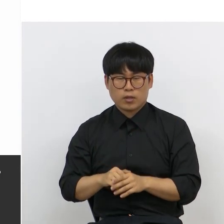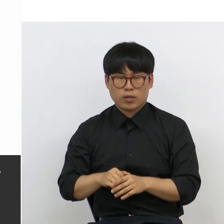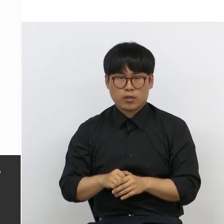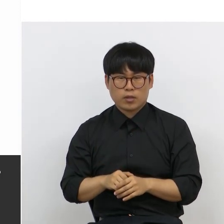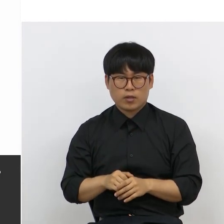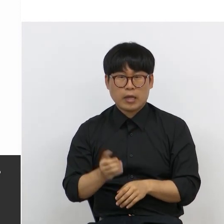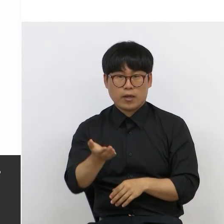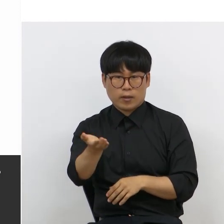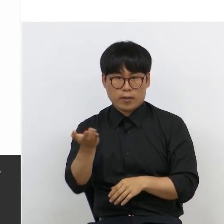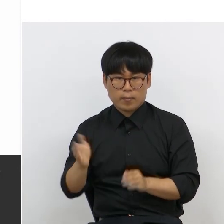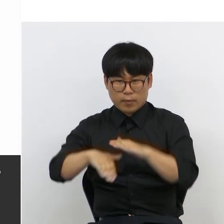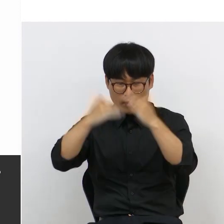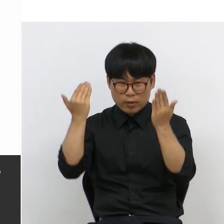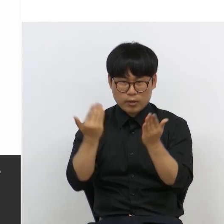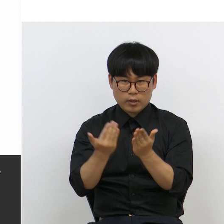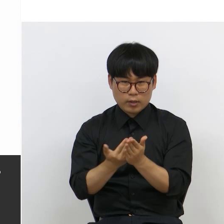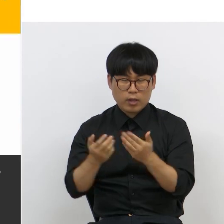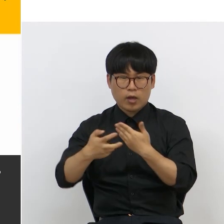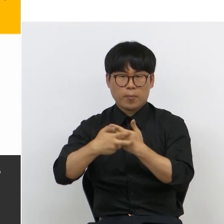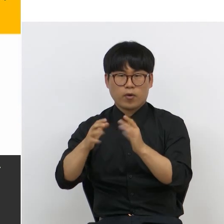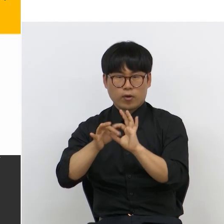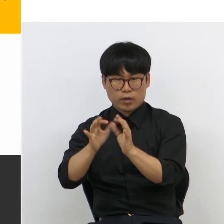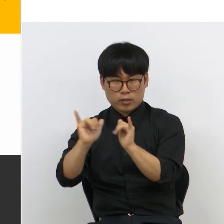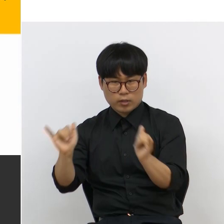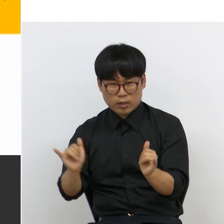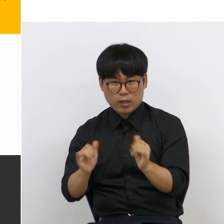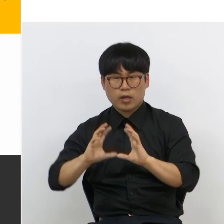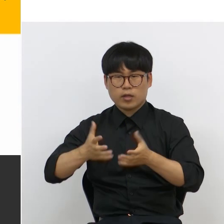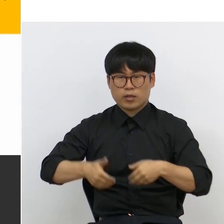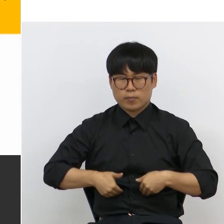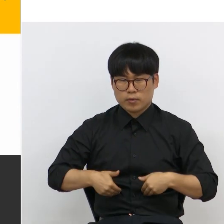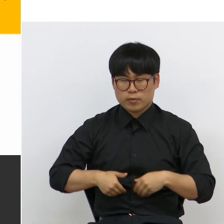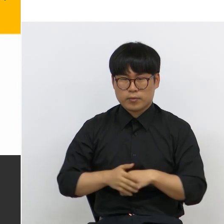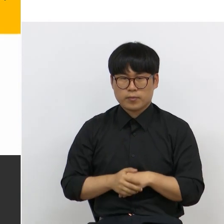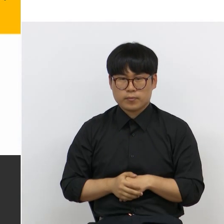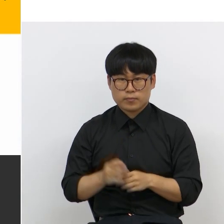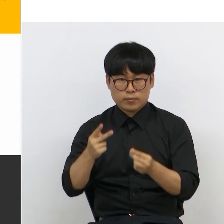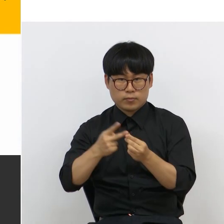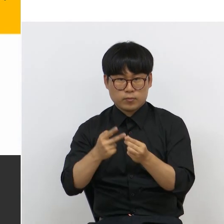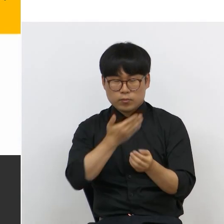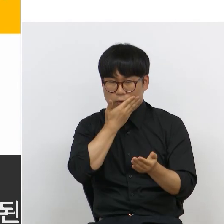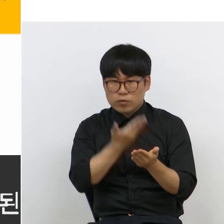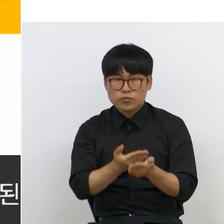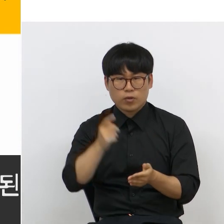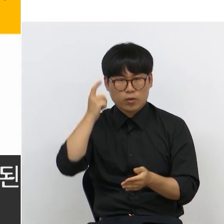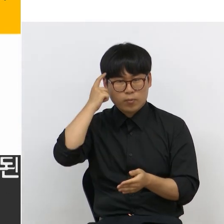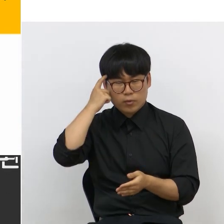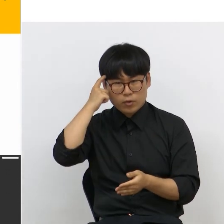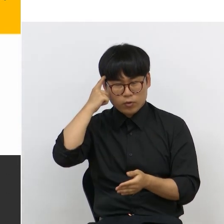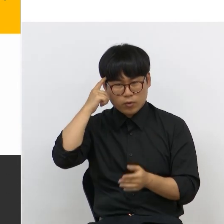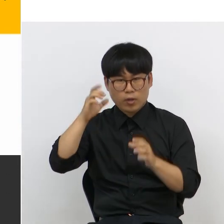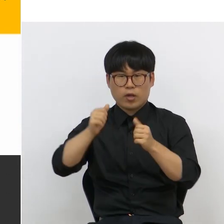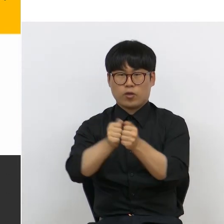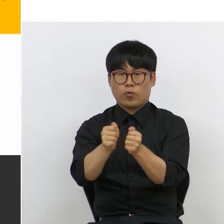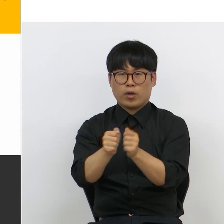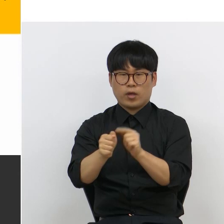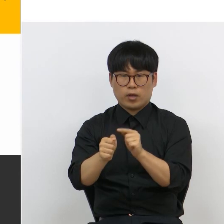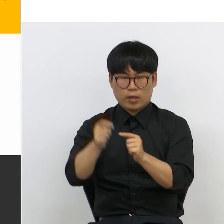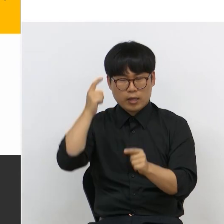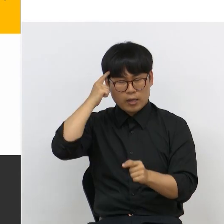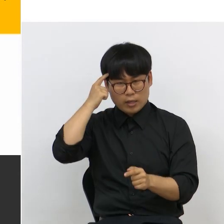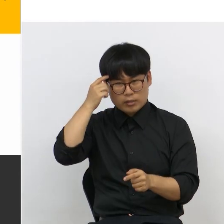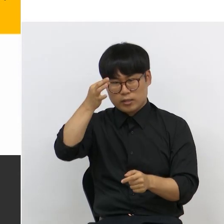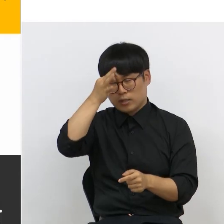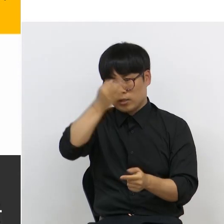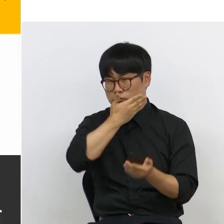미리 꼭 의료진과 상담을 하셔야 된다고 봅니다. 아까 두 번째로 중요한 게 뇌의 인지 기능이라고 말씀드렸죠. 이것도